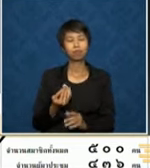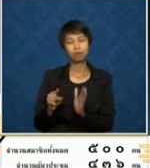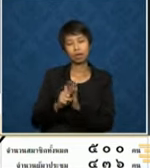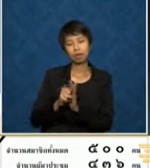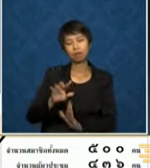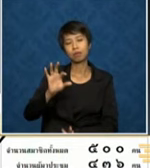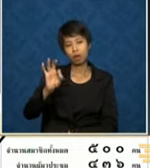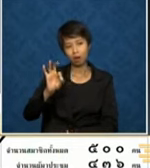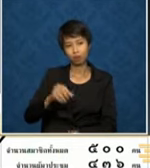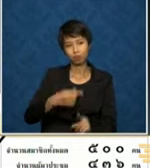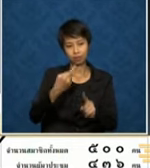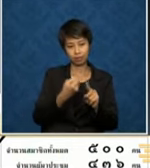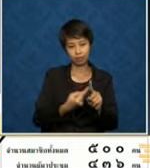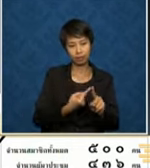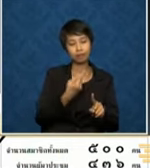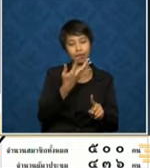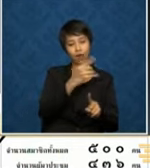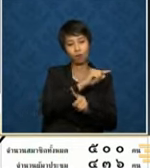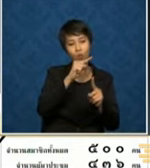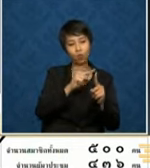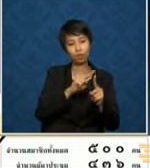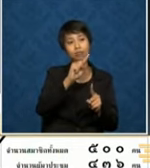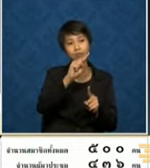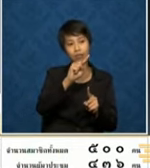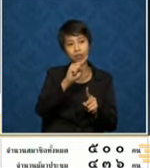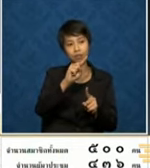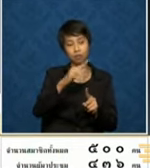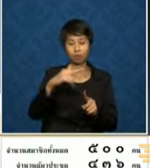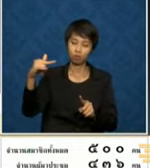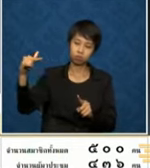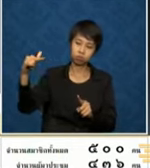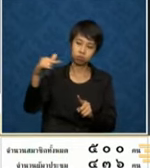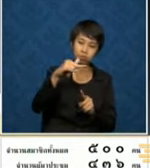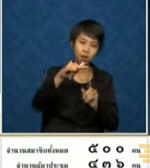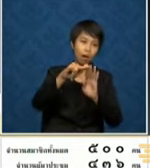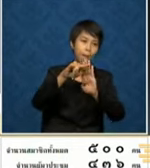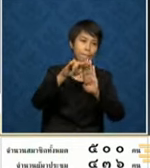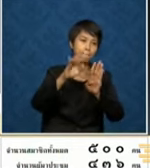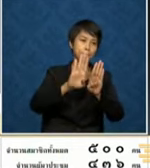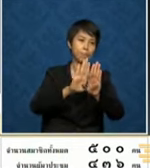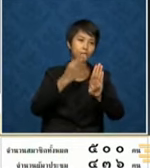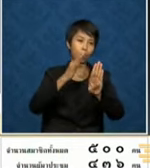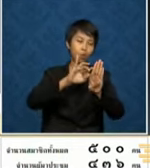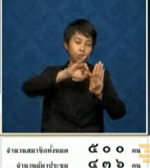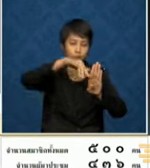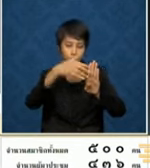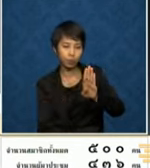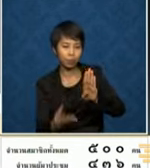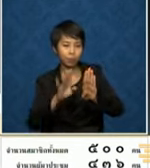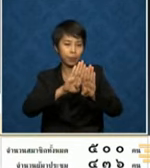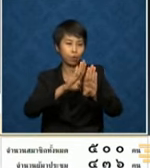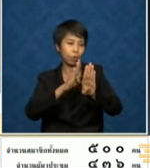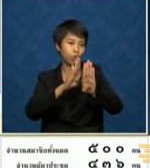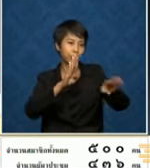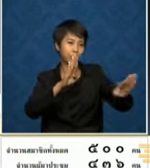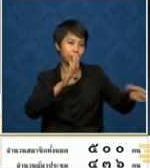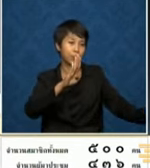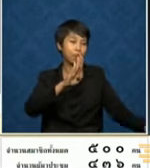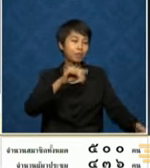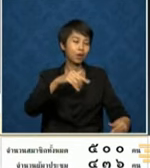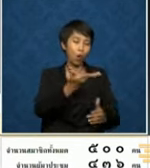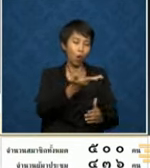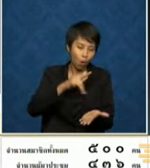ม737 แม็ก 9ประตูหลุดกลางอากาศขอจอดลงขอลงจอดฉุกเฉินครับท่านประธานครับ14มก